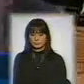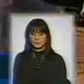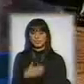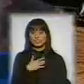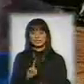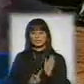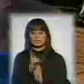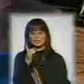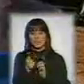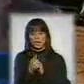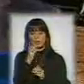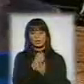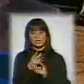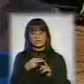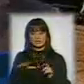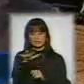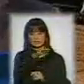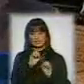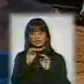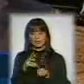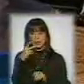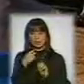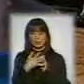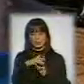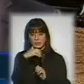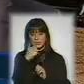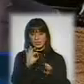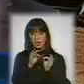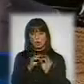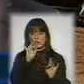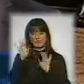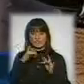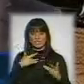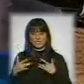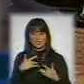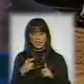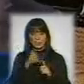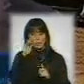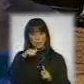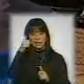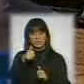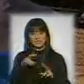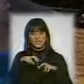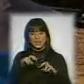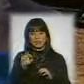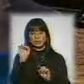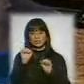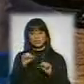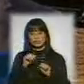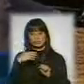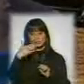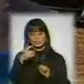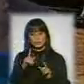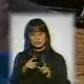Ჩვენი უპირველესი ამოცანაა, რომ ეს ობიექტი ჩაბარდეს 2015-ის ოლიმპიური ფესტივალისთვის. მომავალ წელს განვიხილავთ იმ შესაძლებლობას,